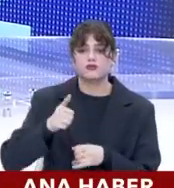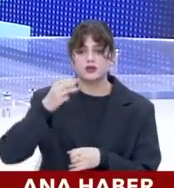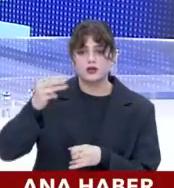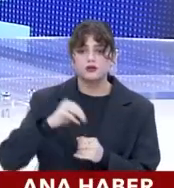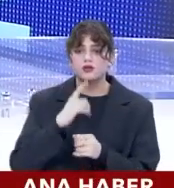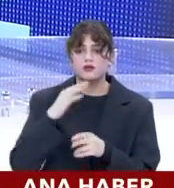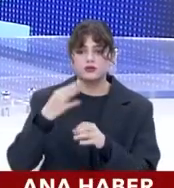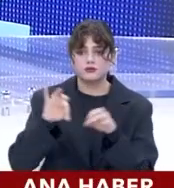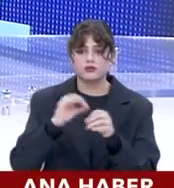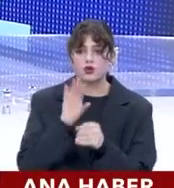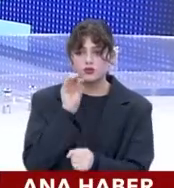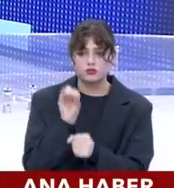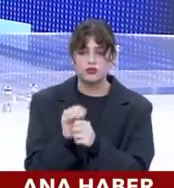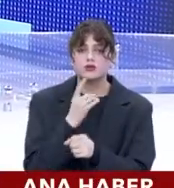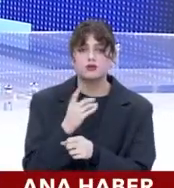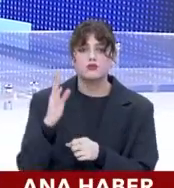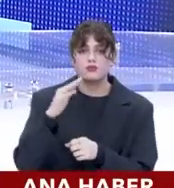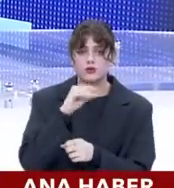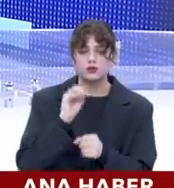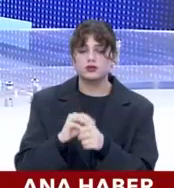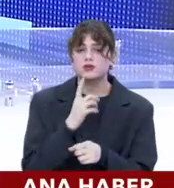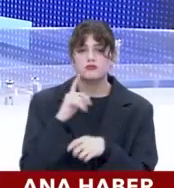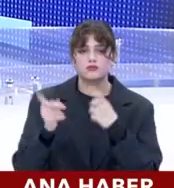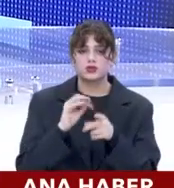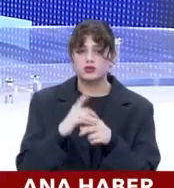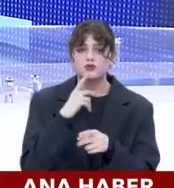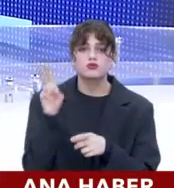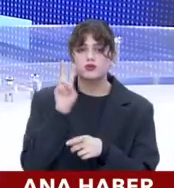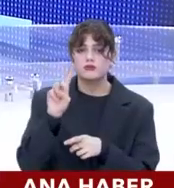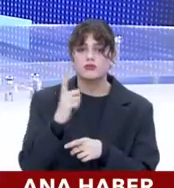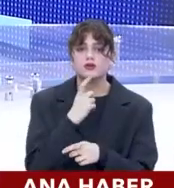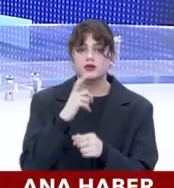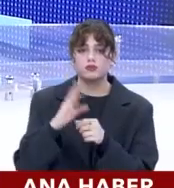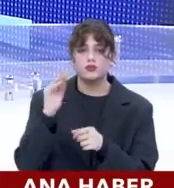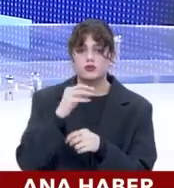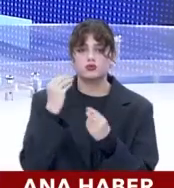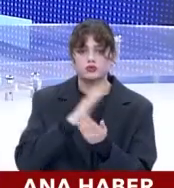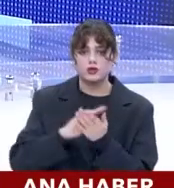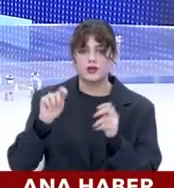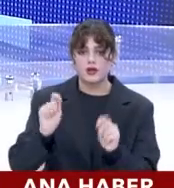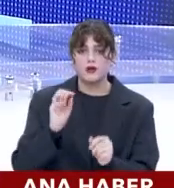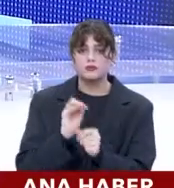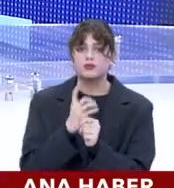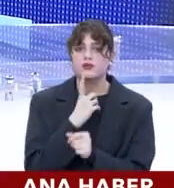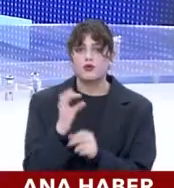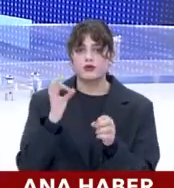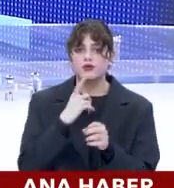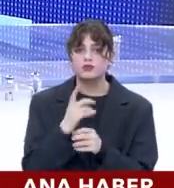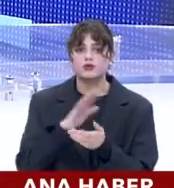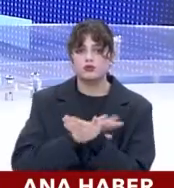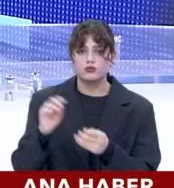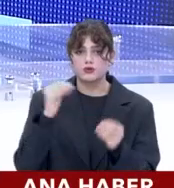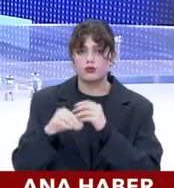Erdoğan törende konuştu. Borsayı dedi, bir şekilde son 21 yılda borsaya çeki düzen verdik. Önemli